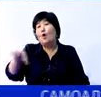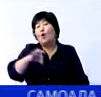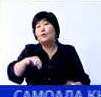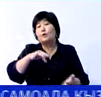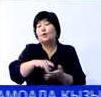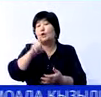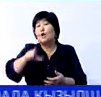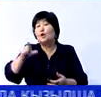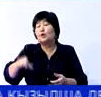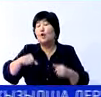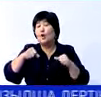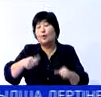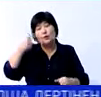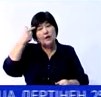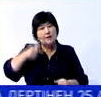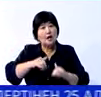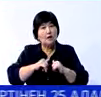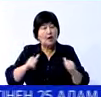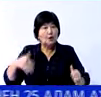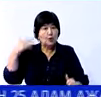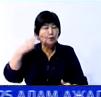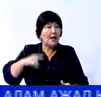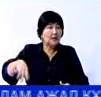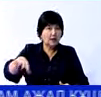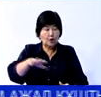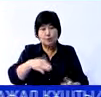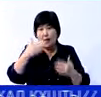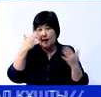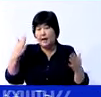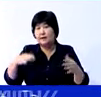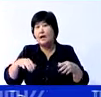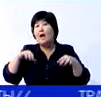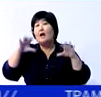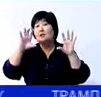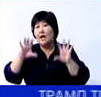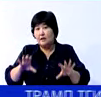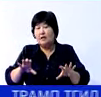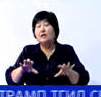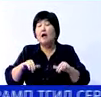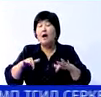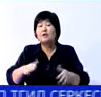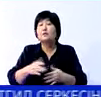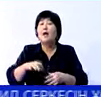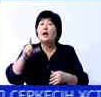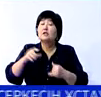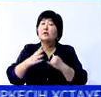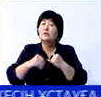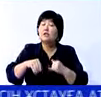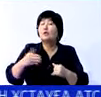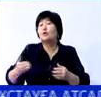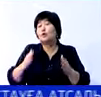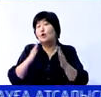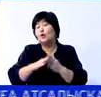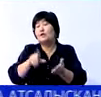орталығында тұрғындардың құқықтық сауаттылығын арттыру мақсатында республикалық халықтық заңгер акциясы болды. Азаматтар жер, тұрғын үй, салық